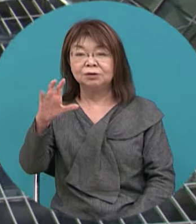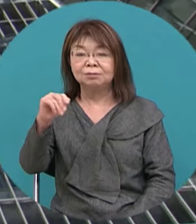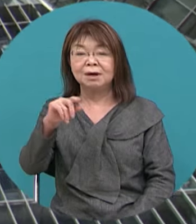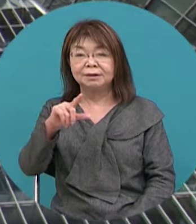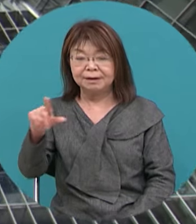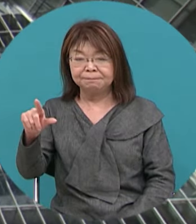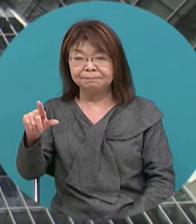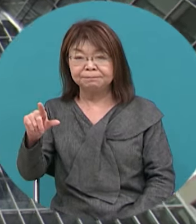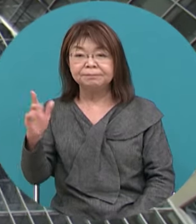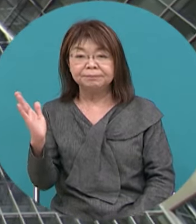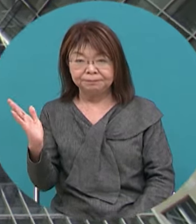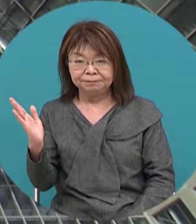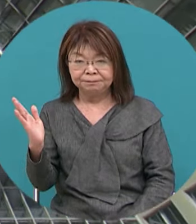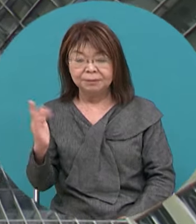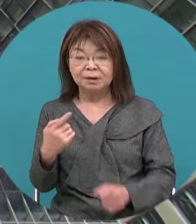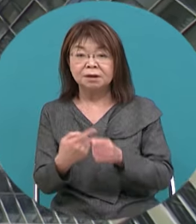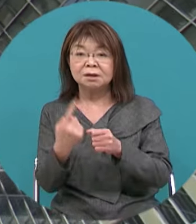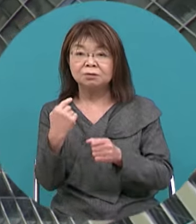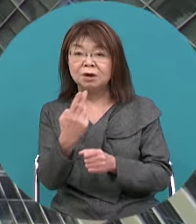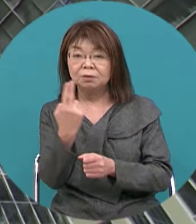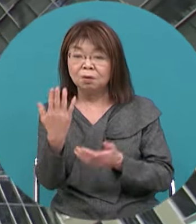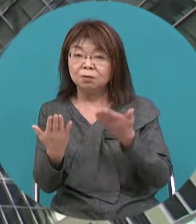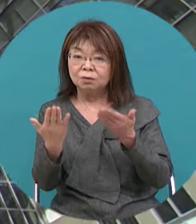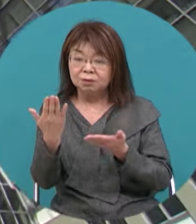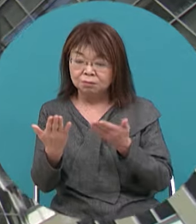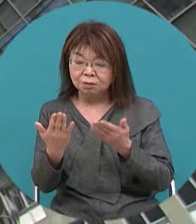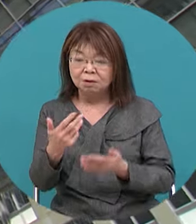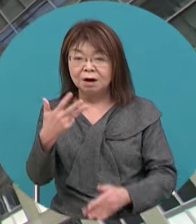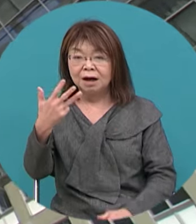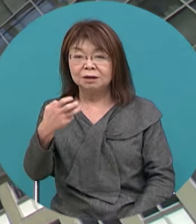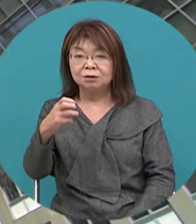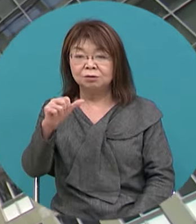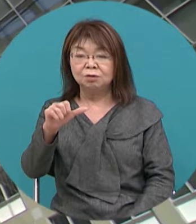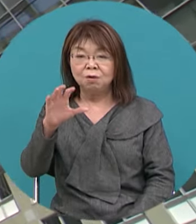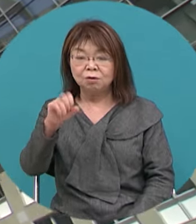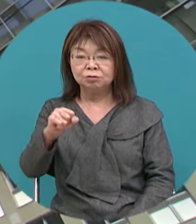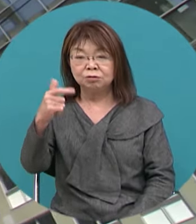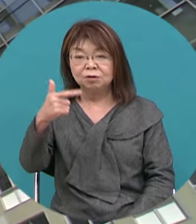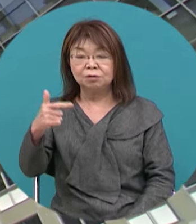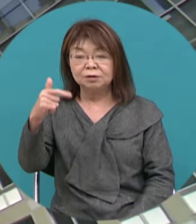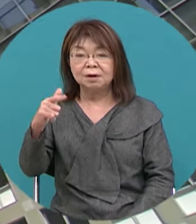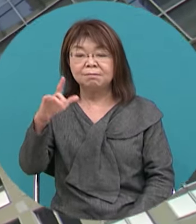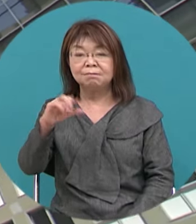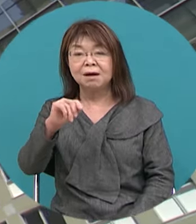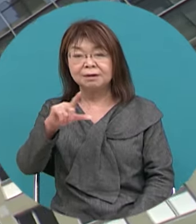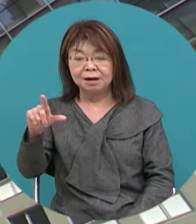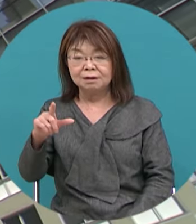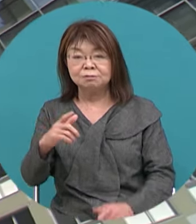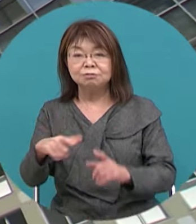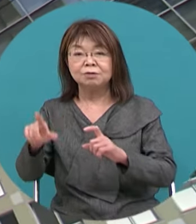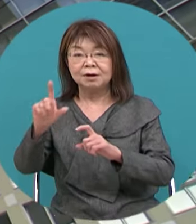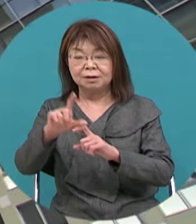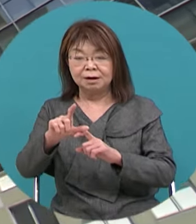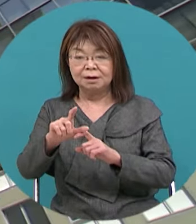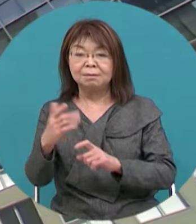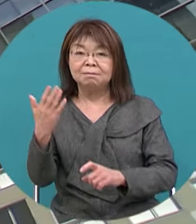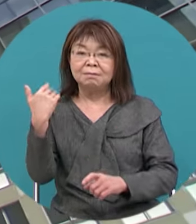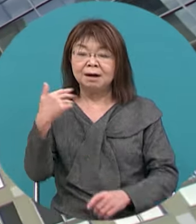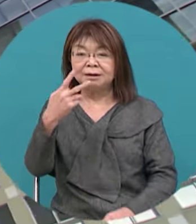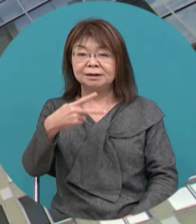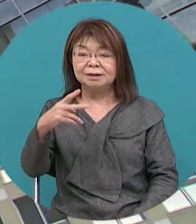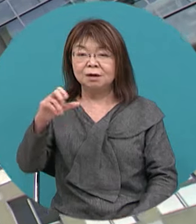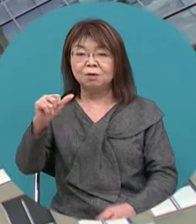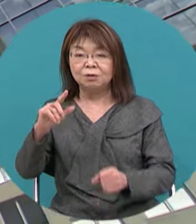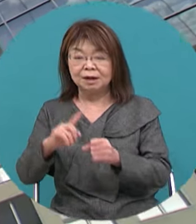円。昨年度よりもおよそ85億6000万円増えて、2005年の市町